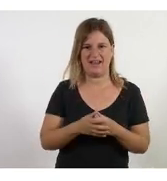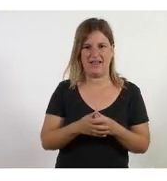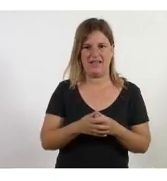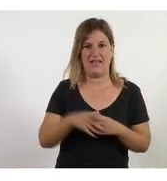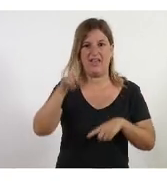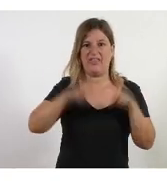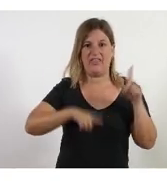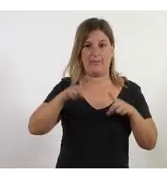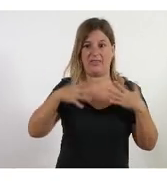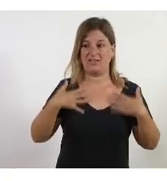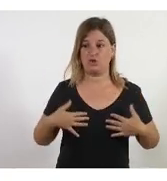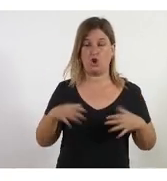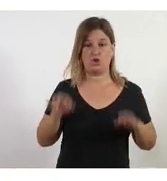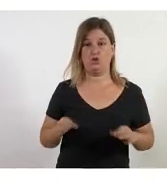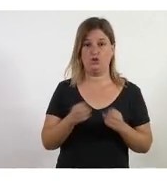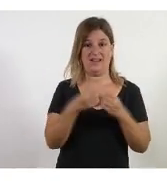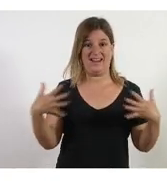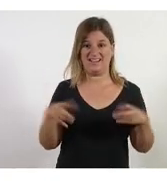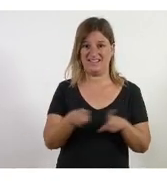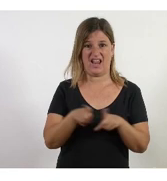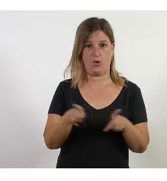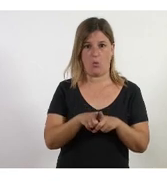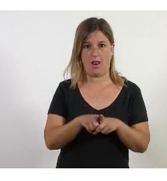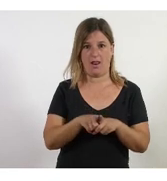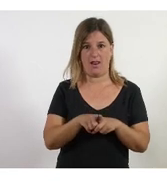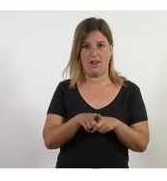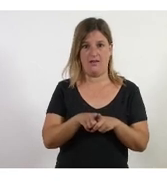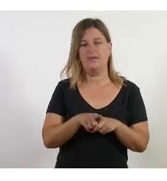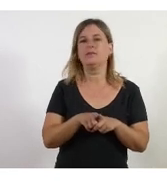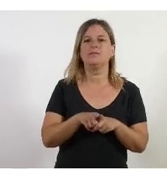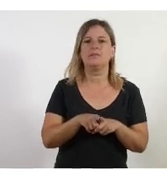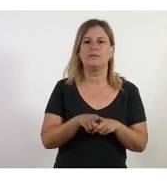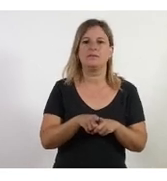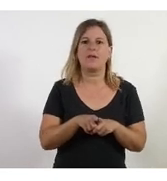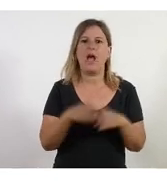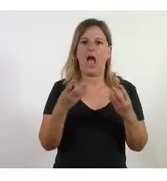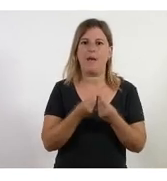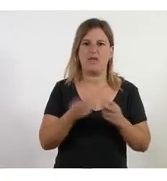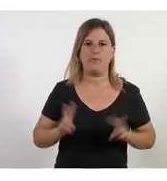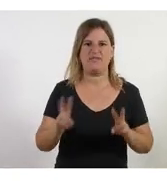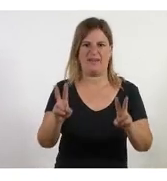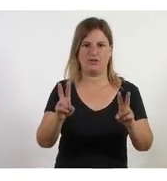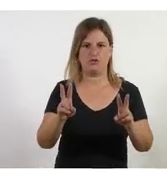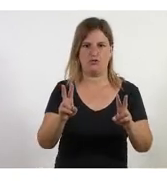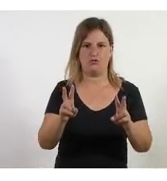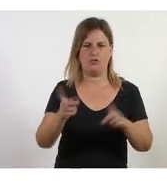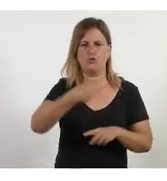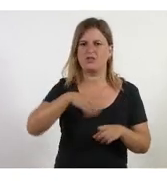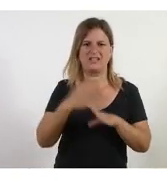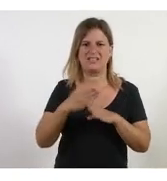això, el nostre cos. Però això no treu de que siguem energia en vibració. Nosaltres estem contínuament